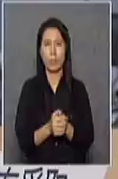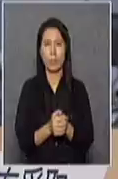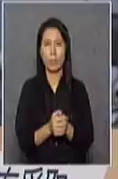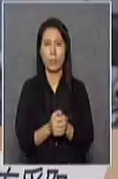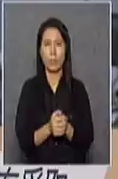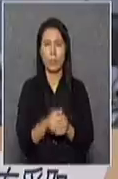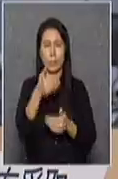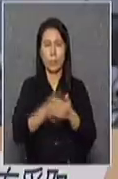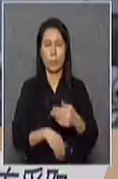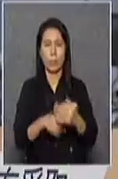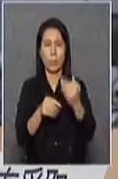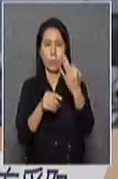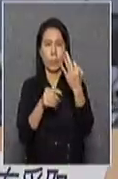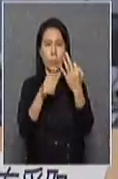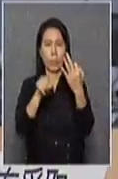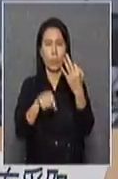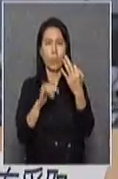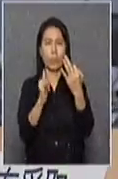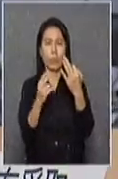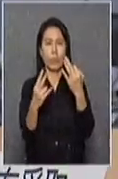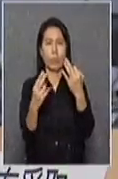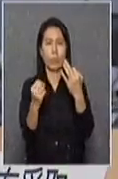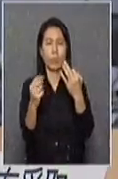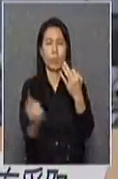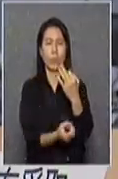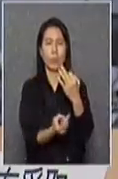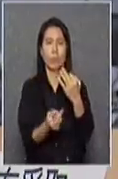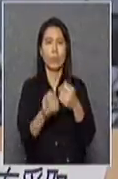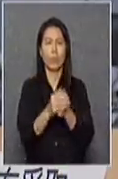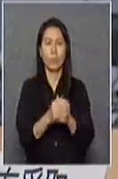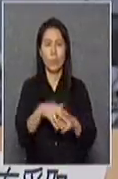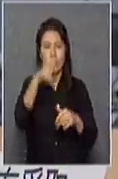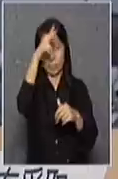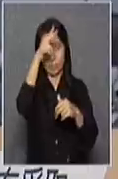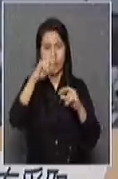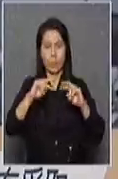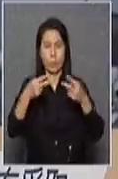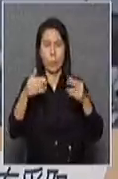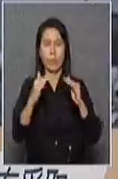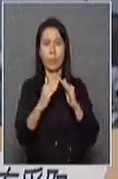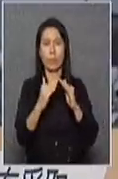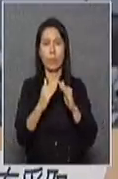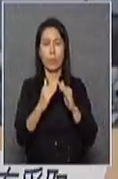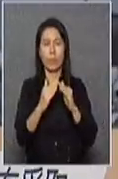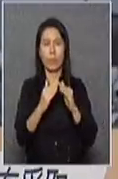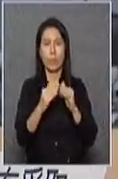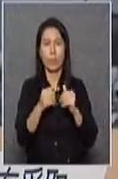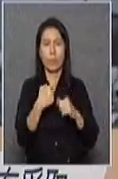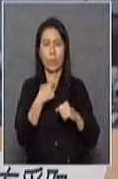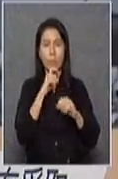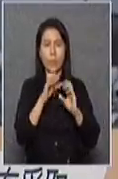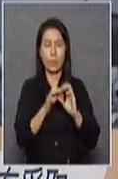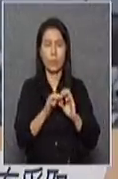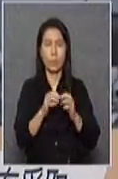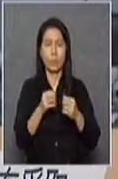削減3,620,000。相當於發展局就起動東九